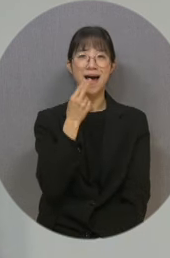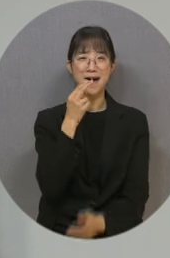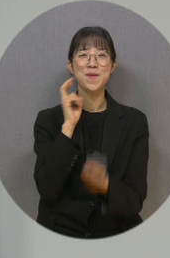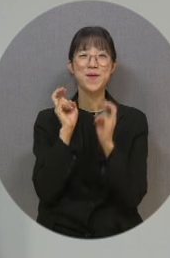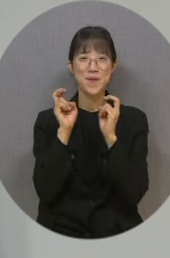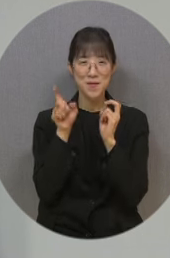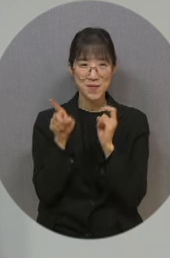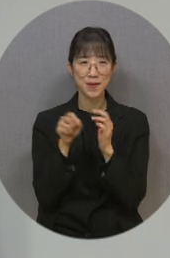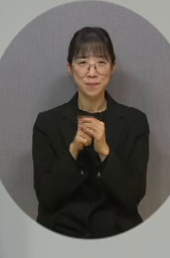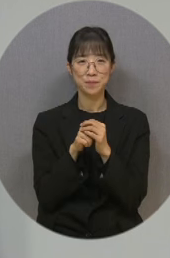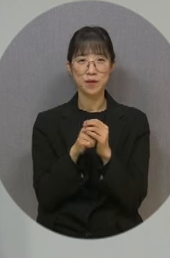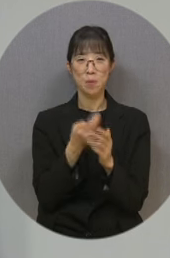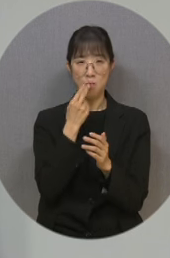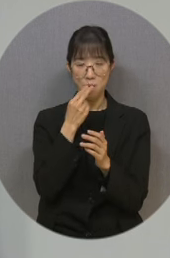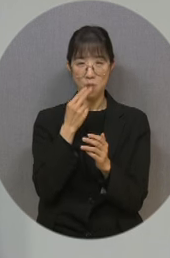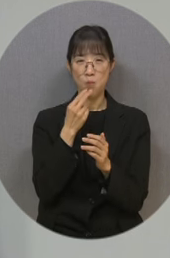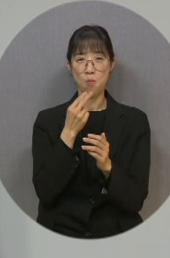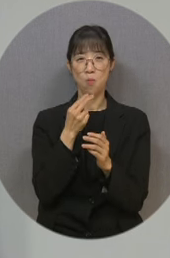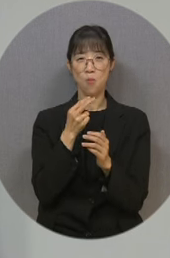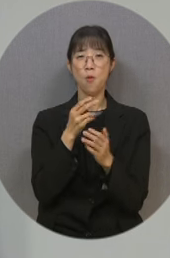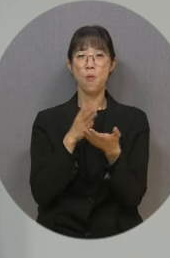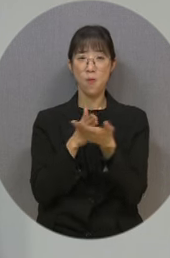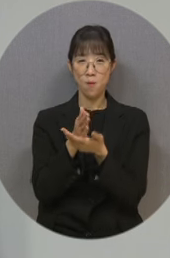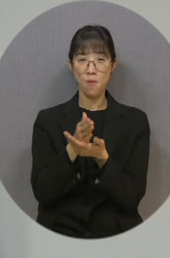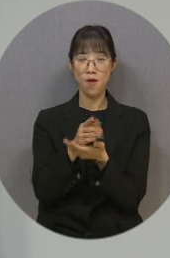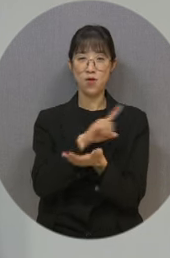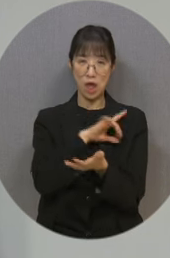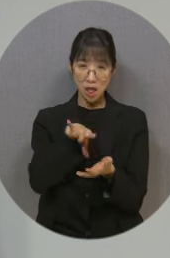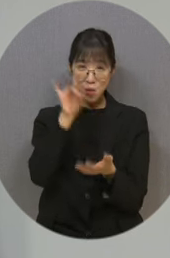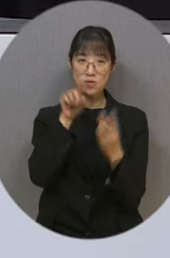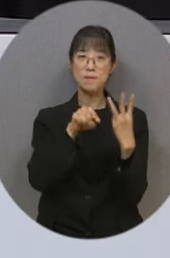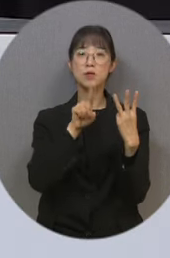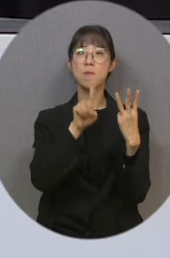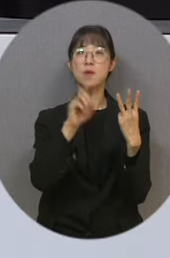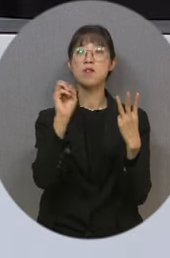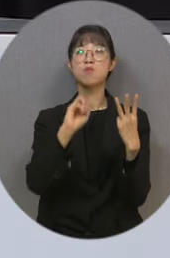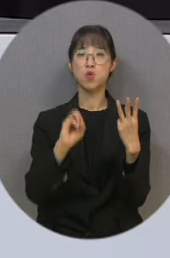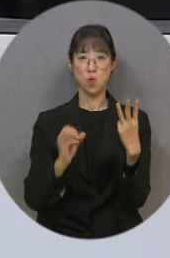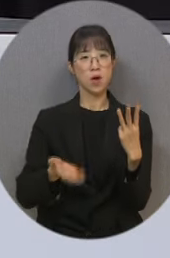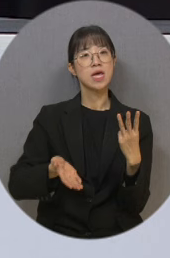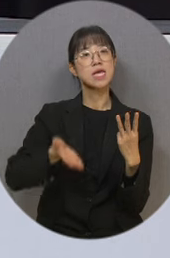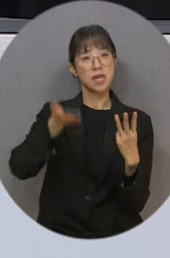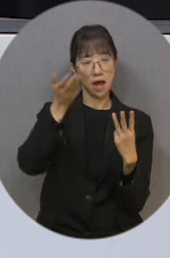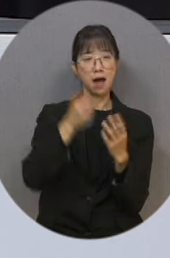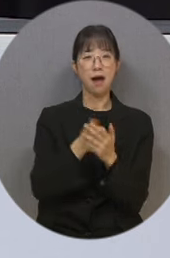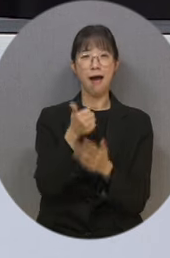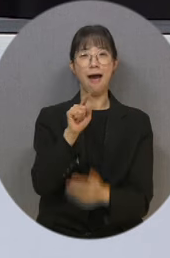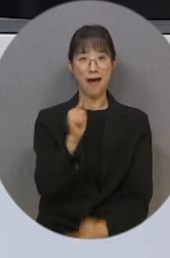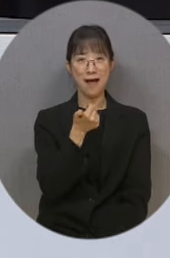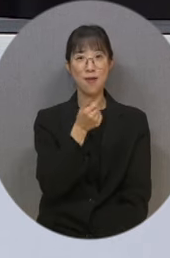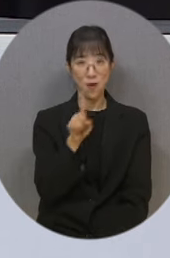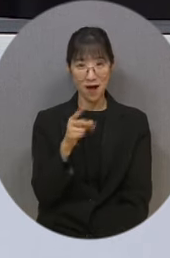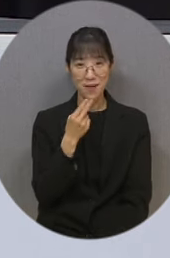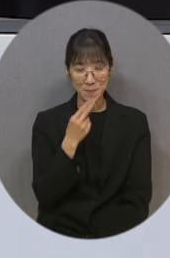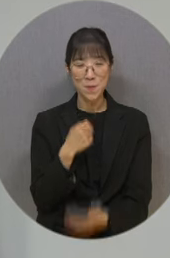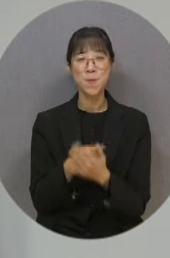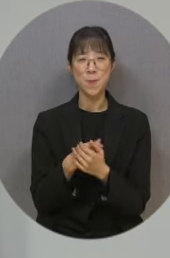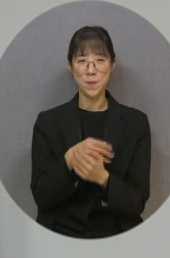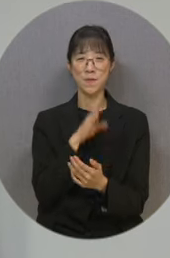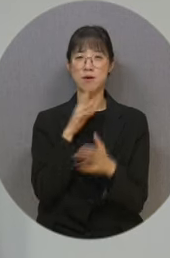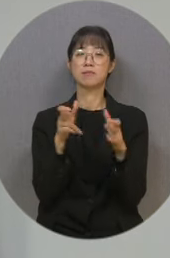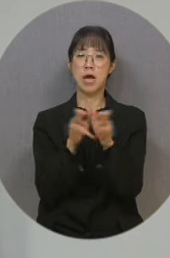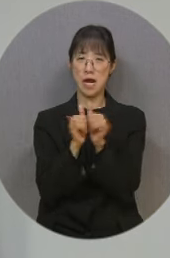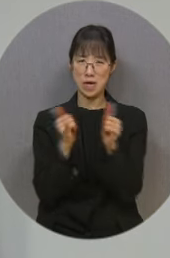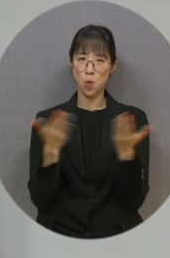어 이미 보험 학교에서는 최초로 3.1% 이상의 예 그랬습니다 장애인 고용서